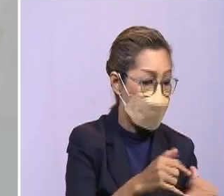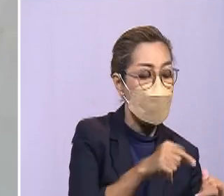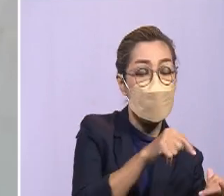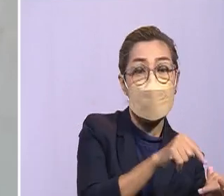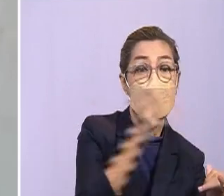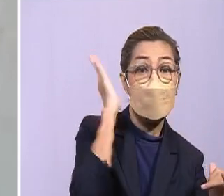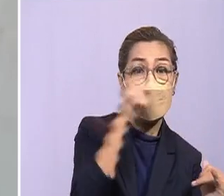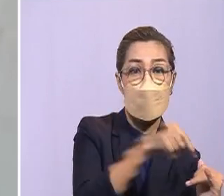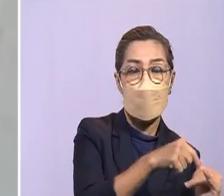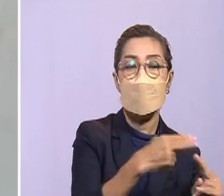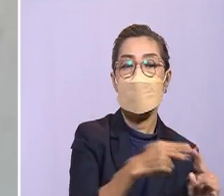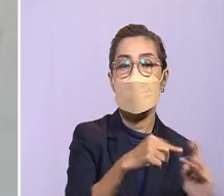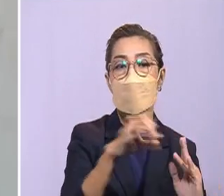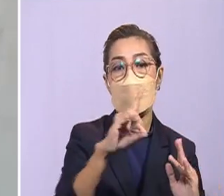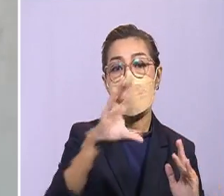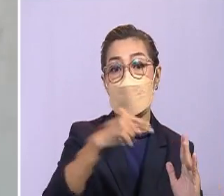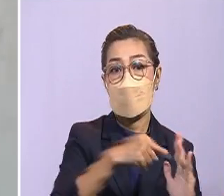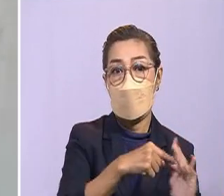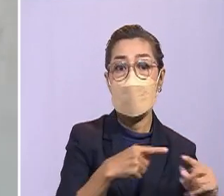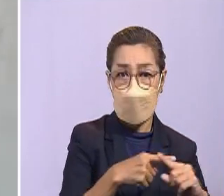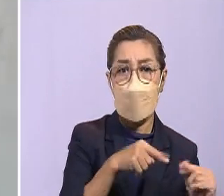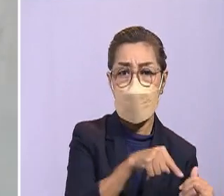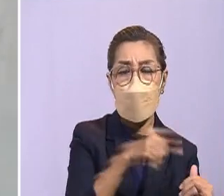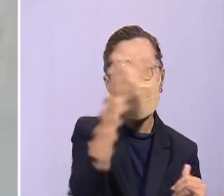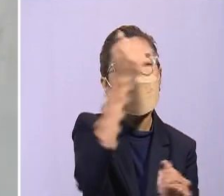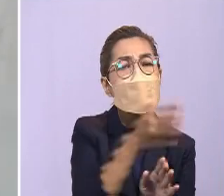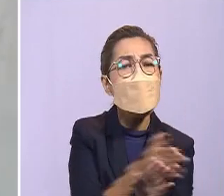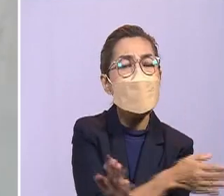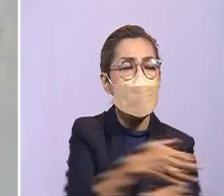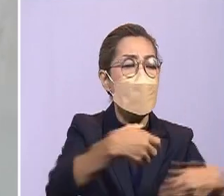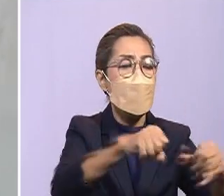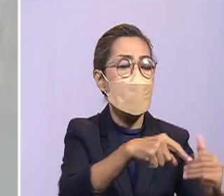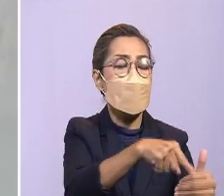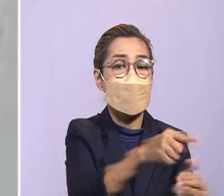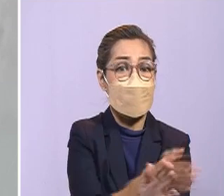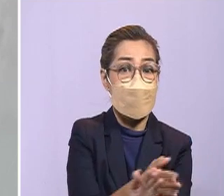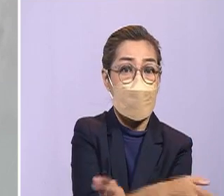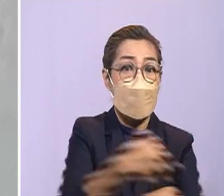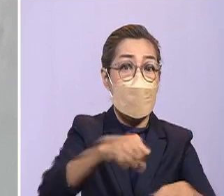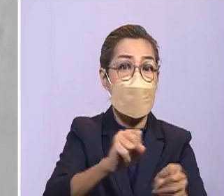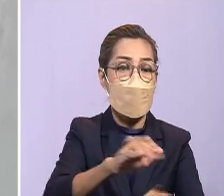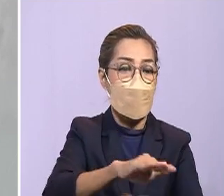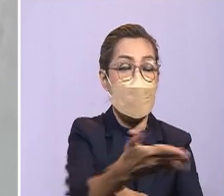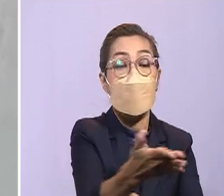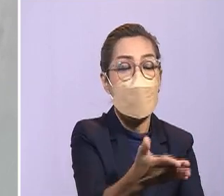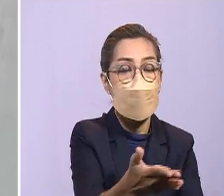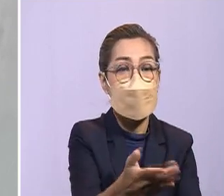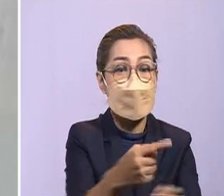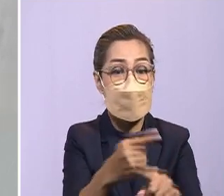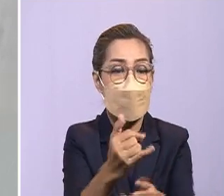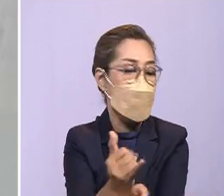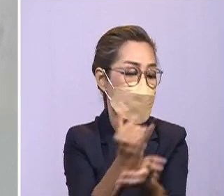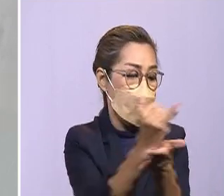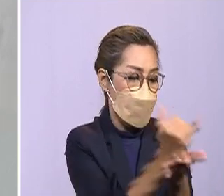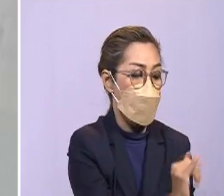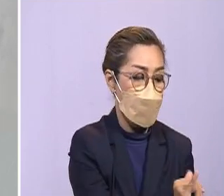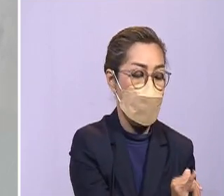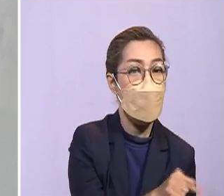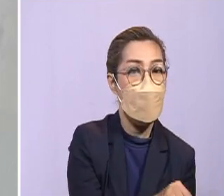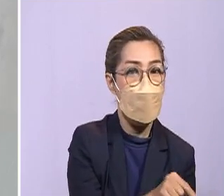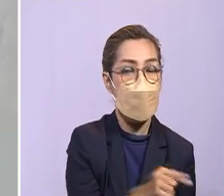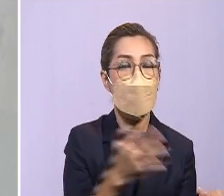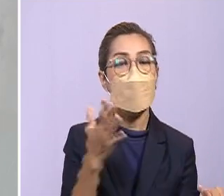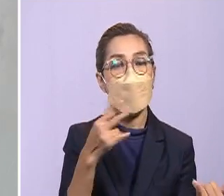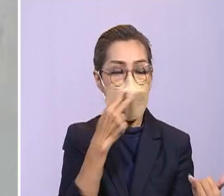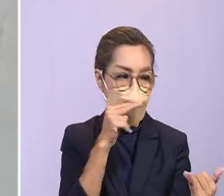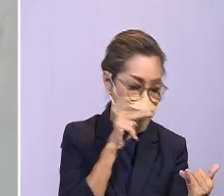ายเดชาผู้บาดเจ็บที่เกิดจากอุบัติเหตุรถมอเตอร์ไซค์คว่ำเนี่ยนะฮะแล้วตอนนั้นกำลังรอดูอาการ